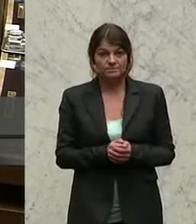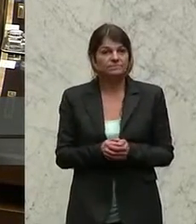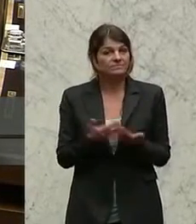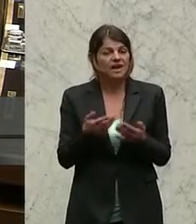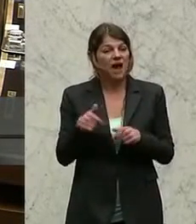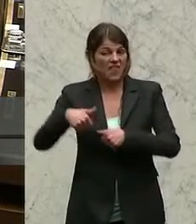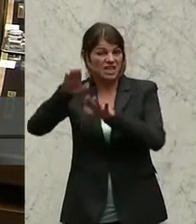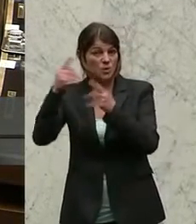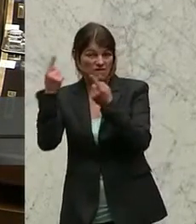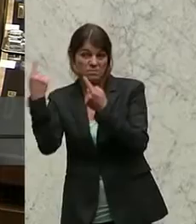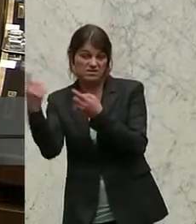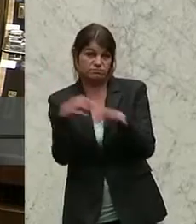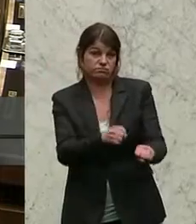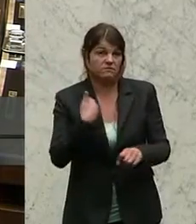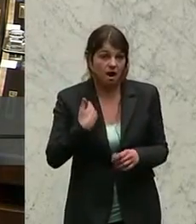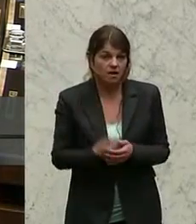einen Asylwerber.